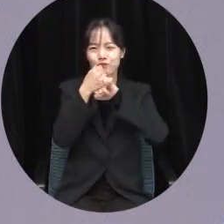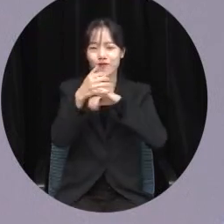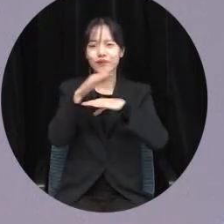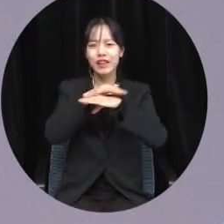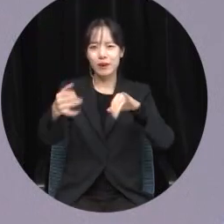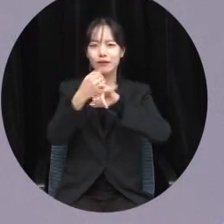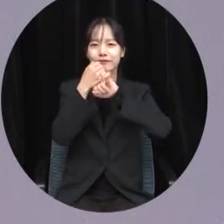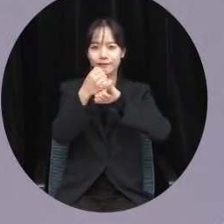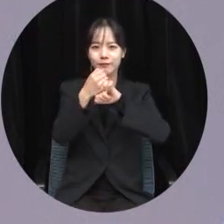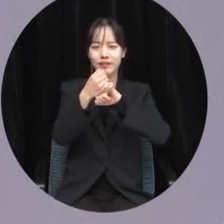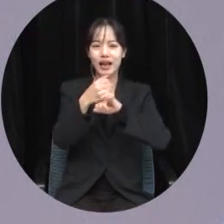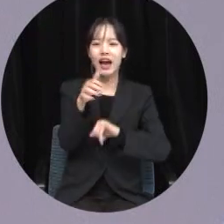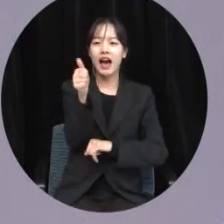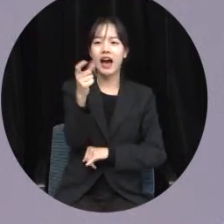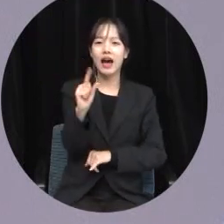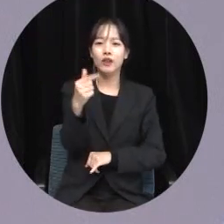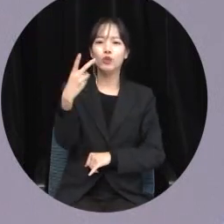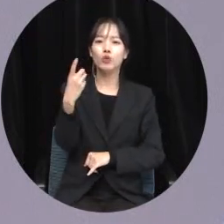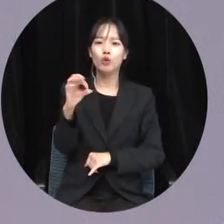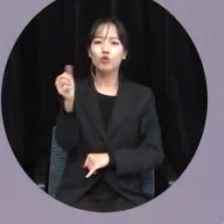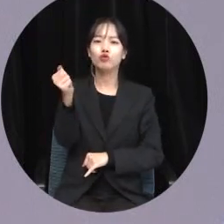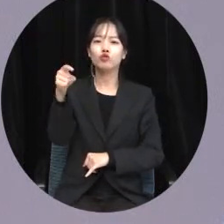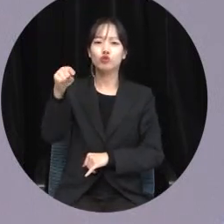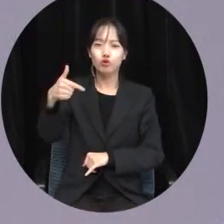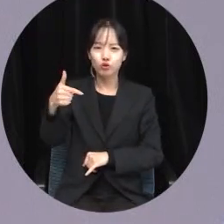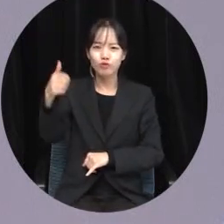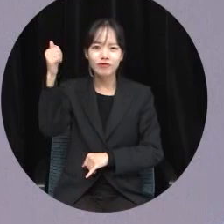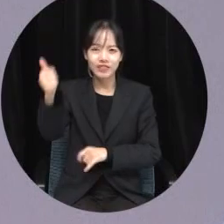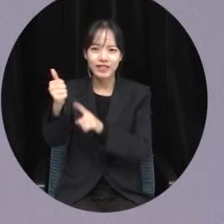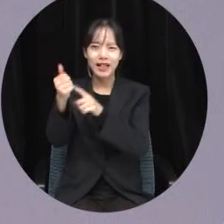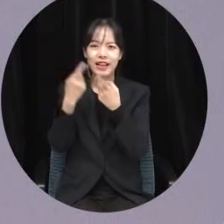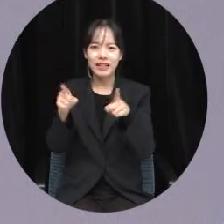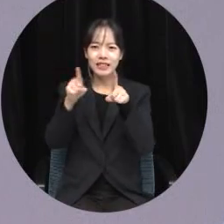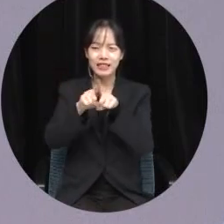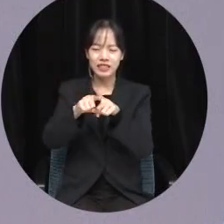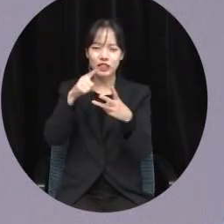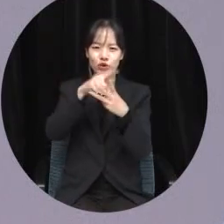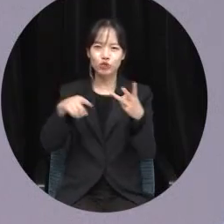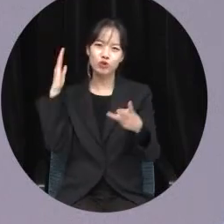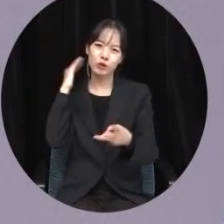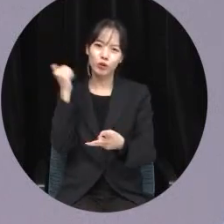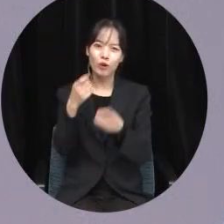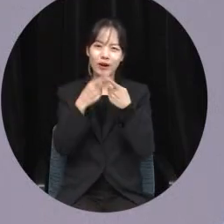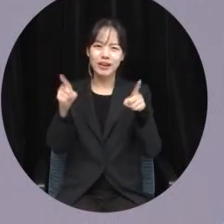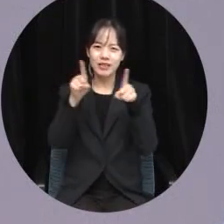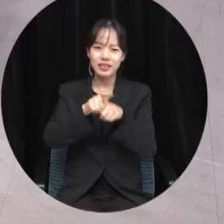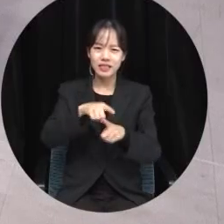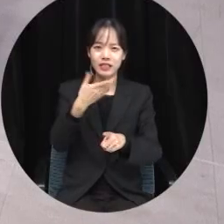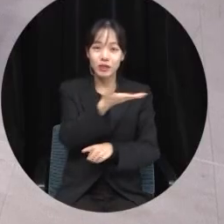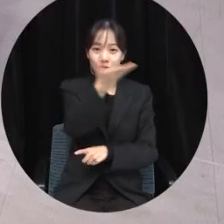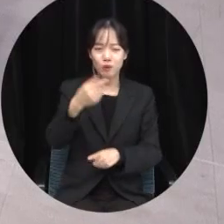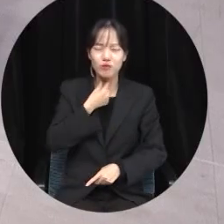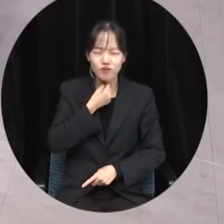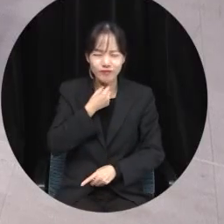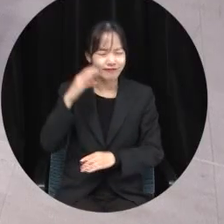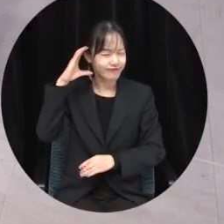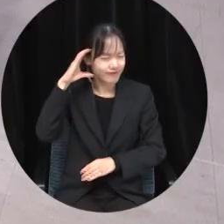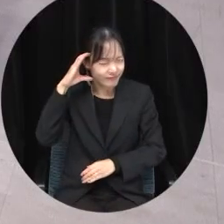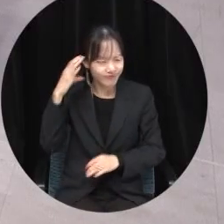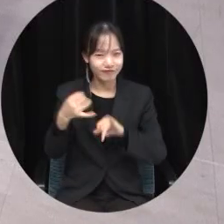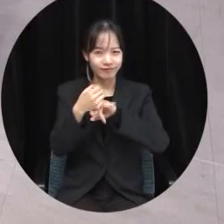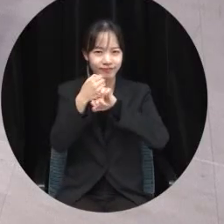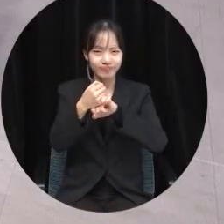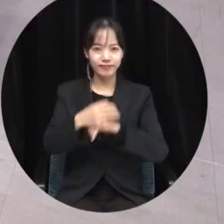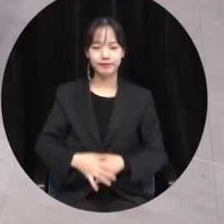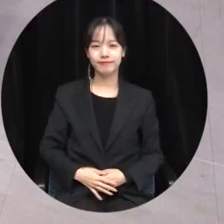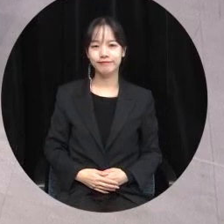함께 윤석열 대통령께 민심의 소리를 직언할 수 있도록 하겠습니다. 이어서